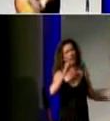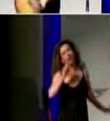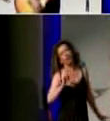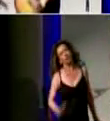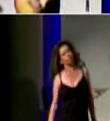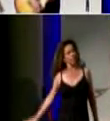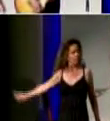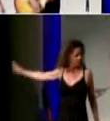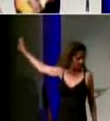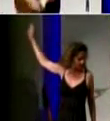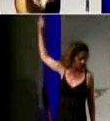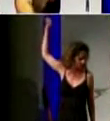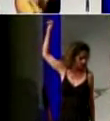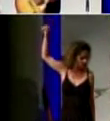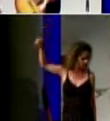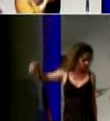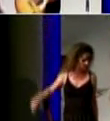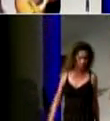populaire.